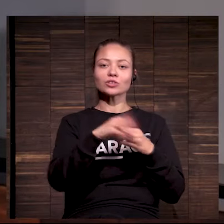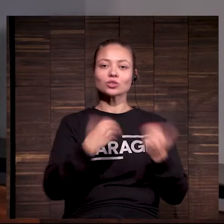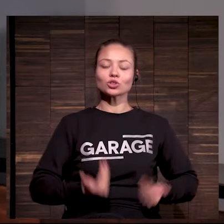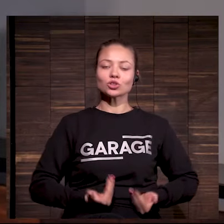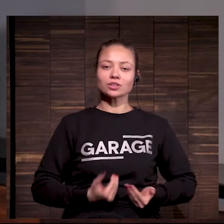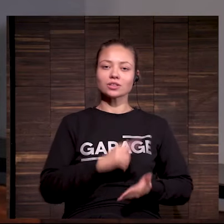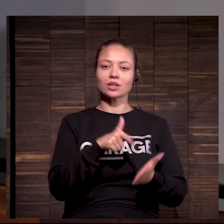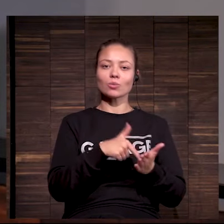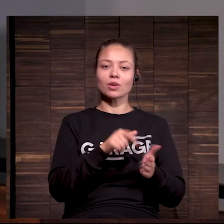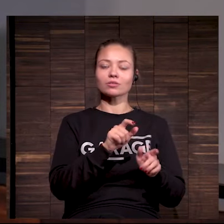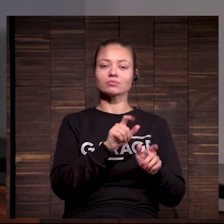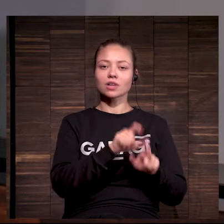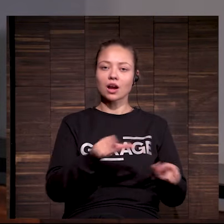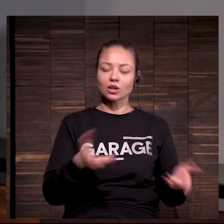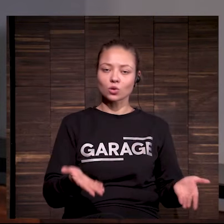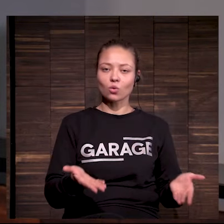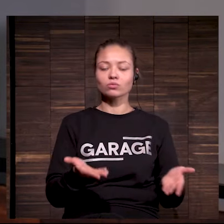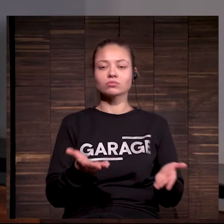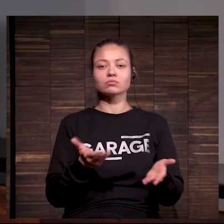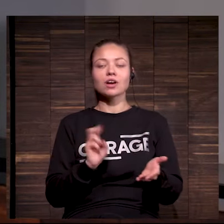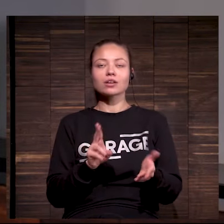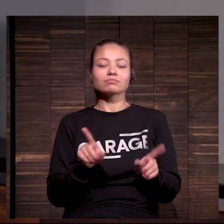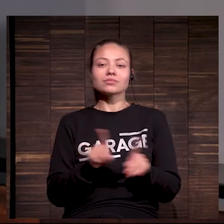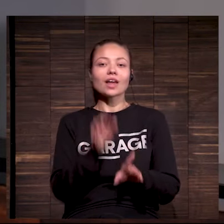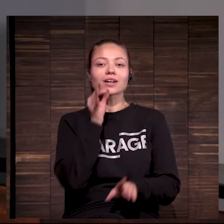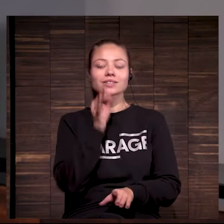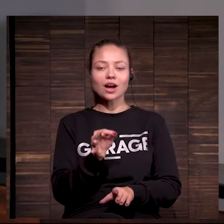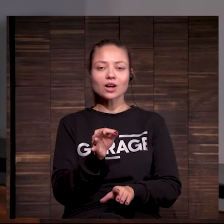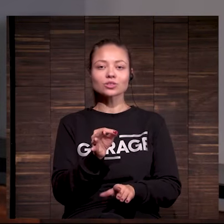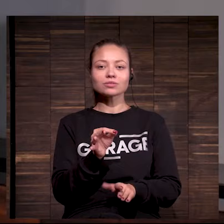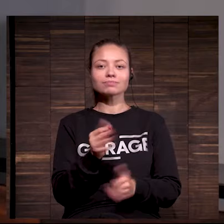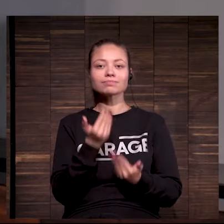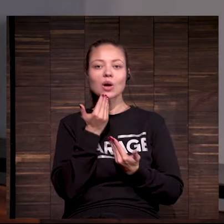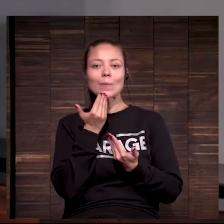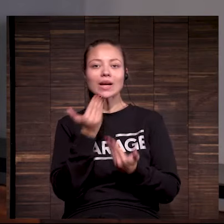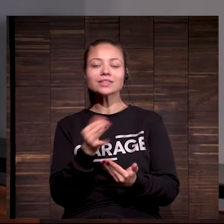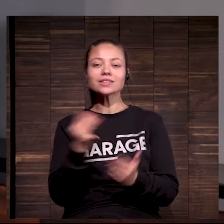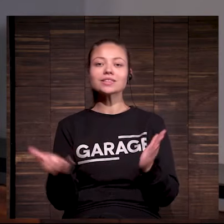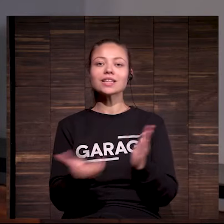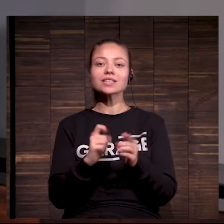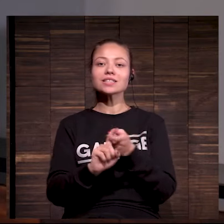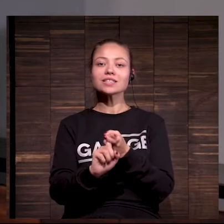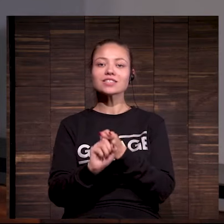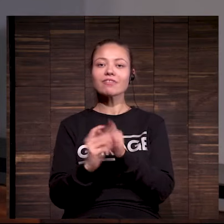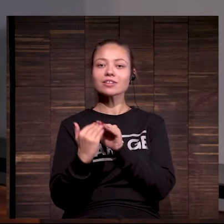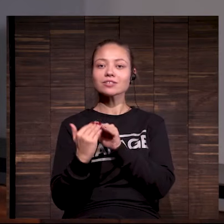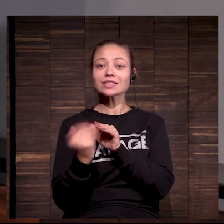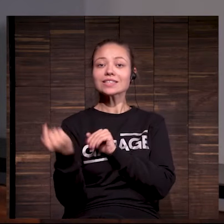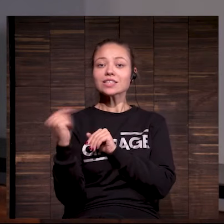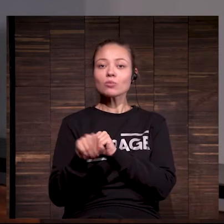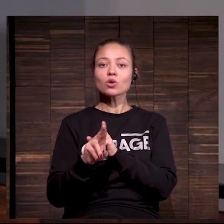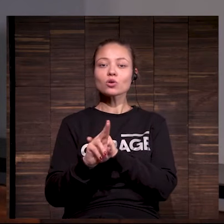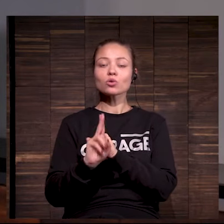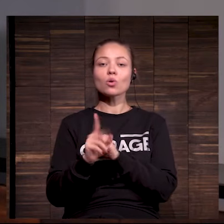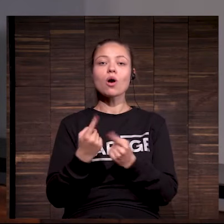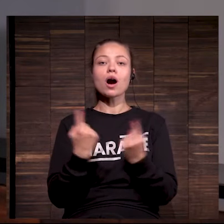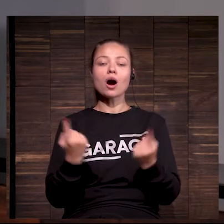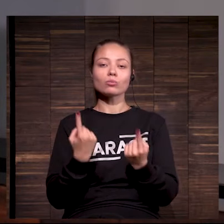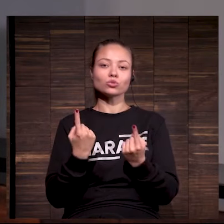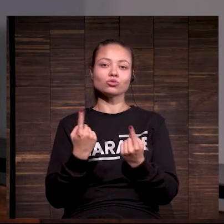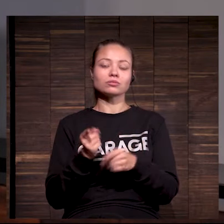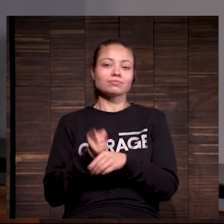как скажем так обратиться и найти связь с теми кто обычно далек от